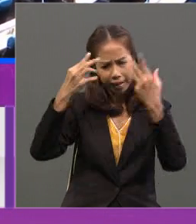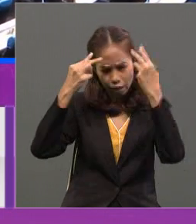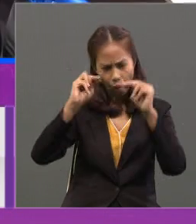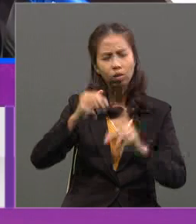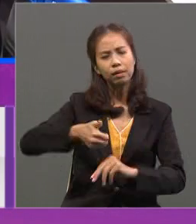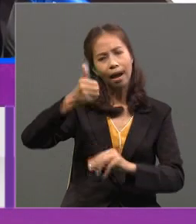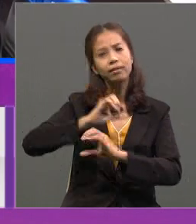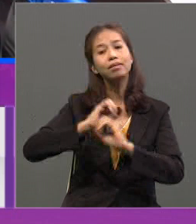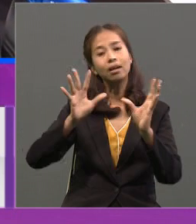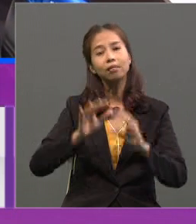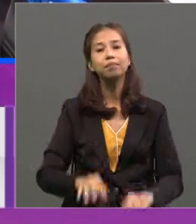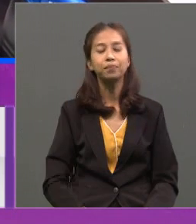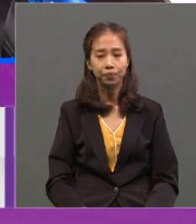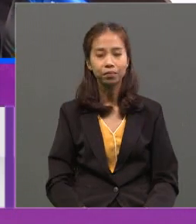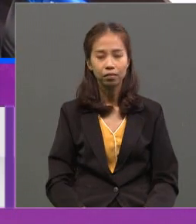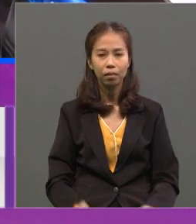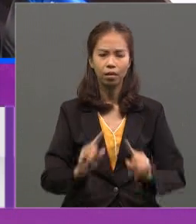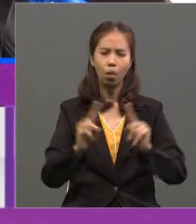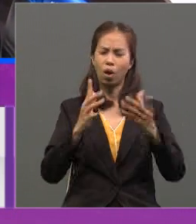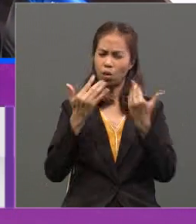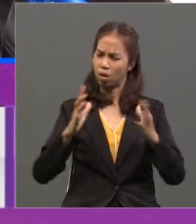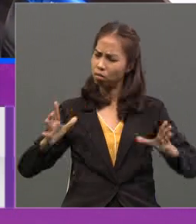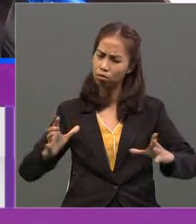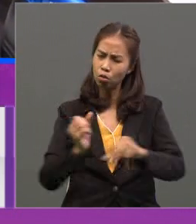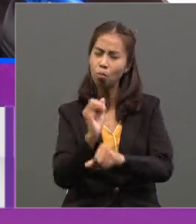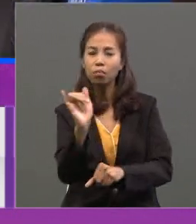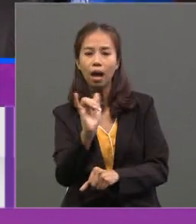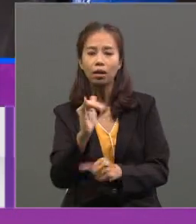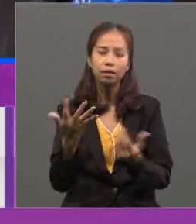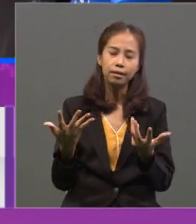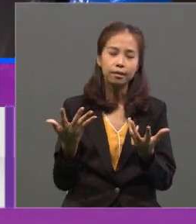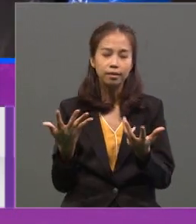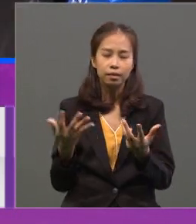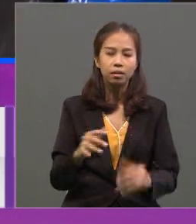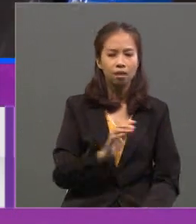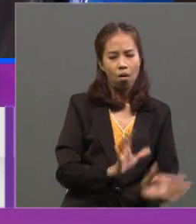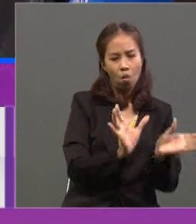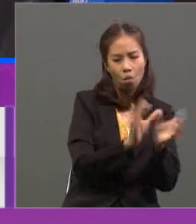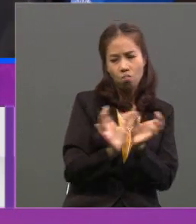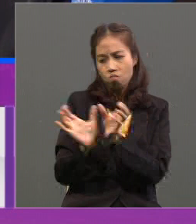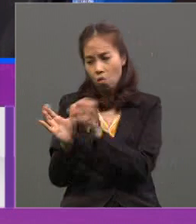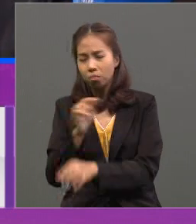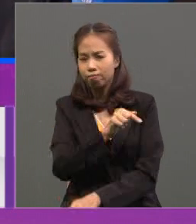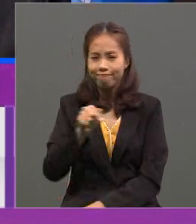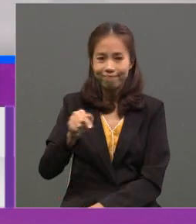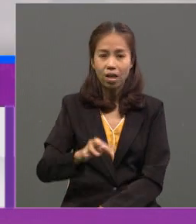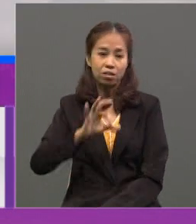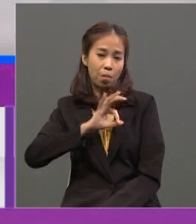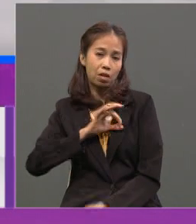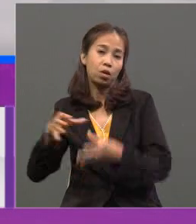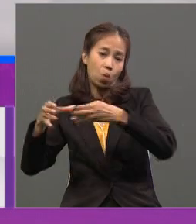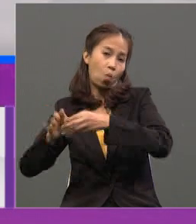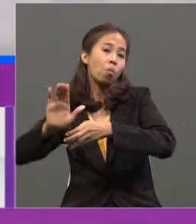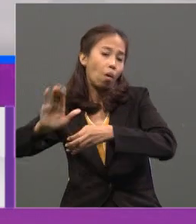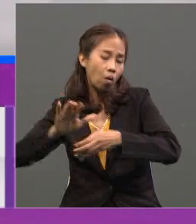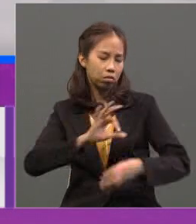อาจาร์ครับ ตอนนี้ยัมองหาจุดลงตัวกัไม่ได้เลย ยังทางออกกัไม่ได้แต่ละพักสบาชิต่างๆอ